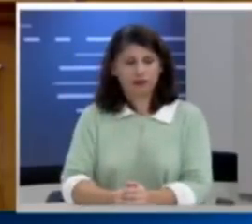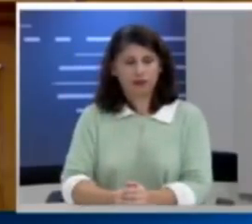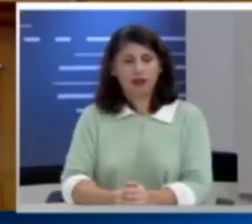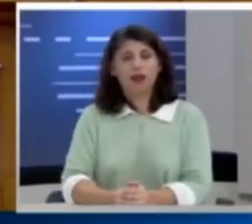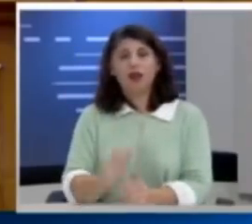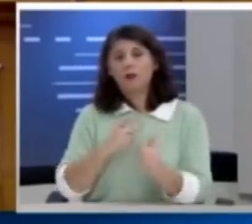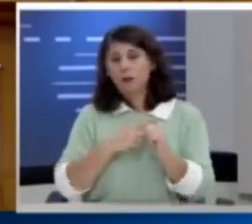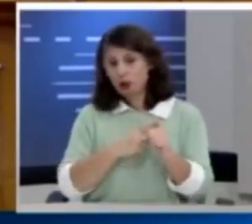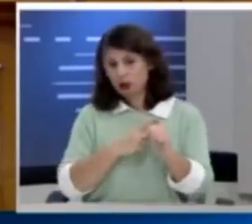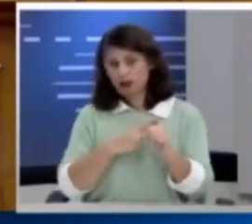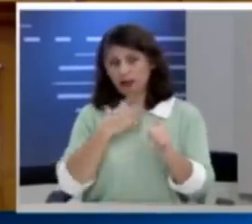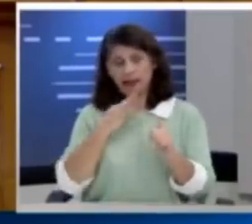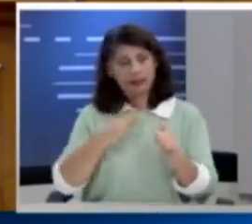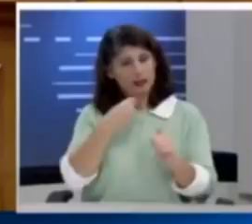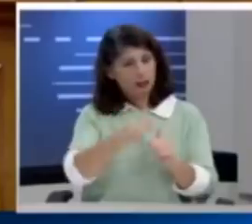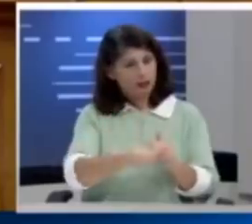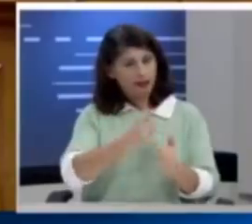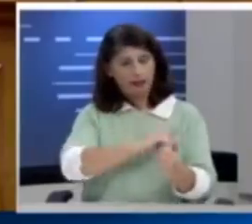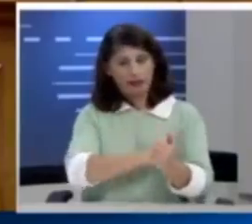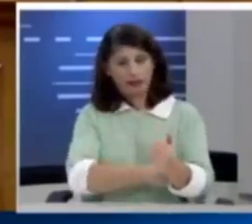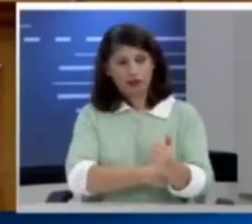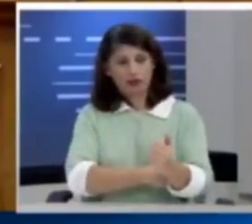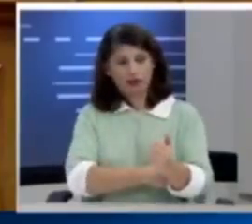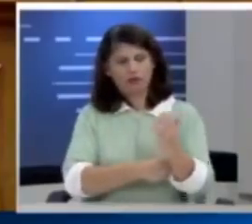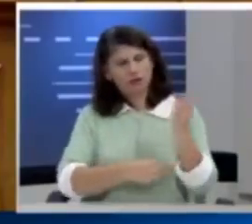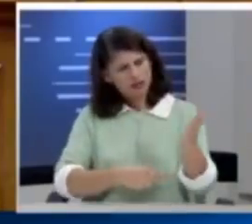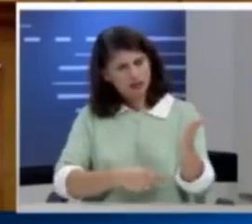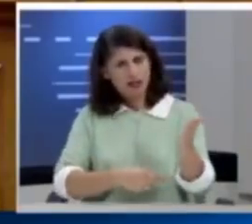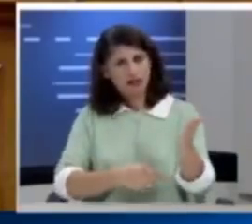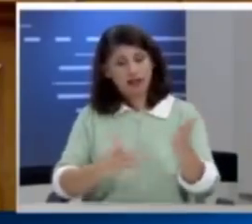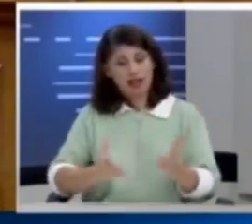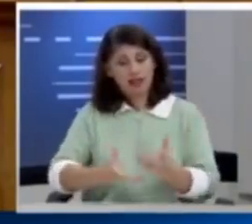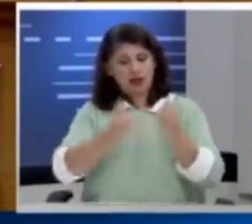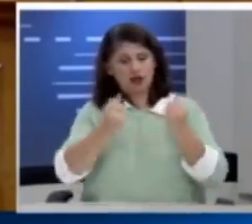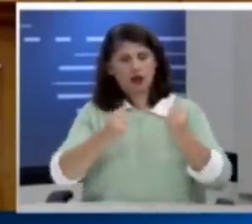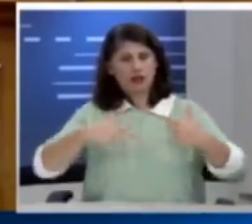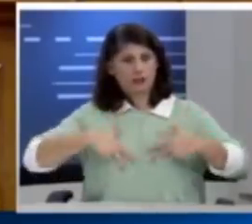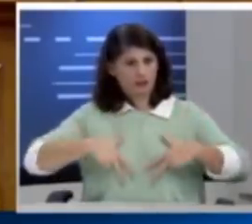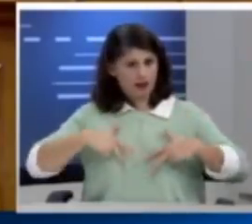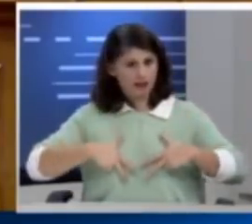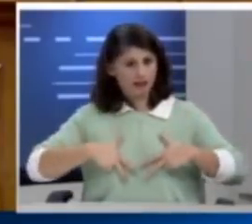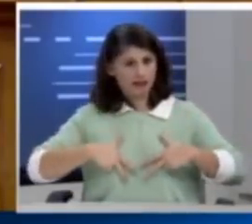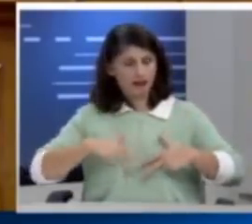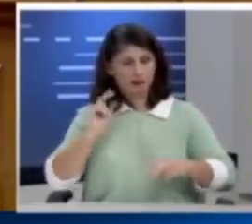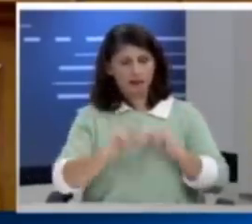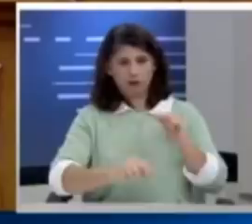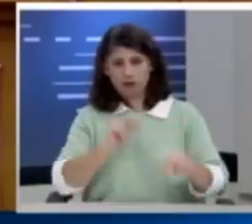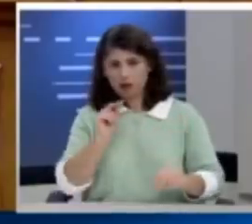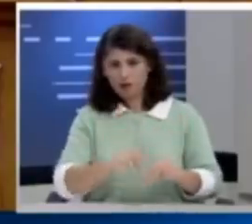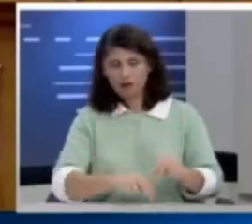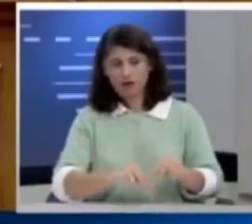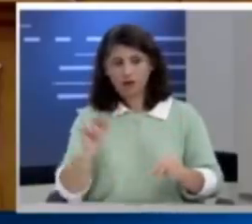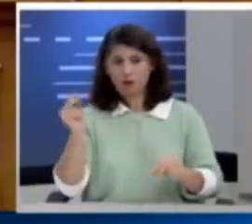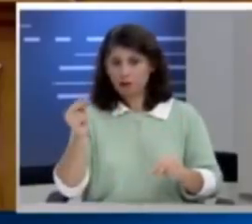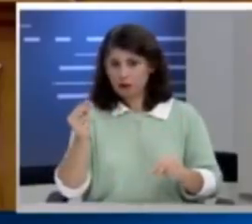σας δίνει τη δυνατότητα αφενός σε εσάς να διασώσετε την κυβέρνησή σας με τις ψήφους